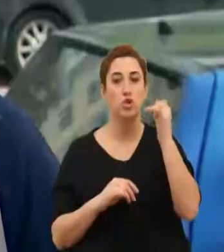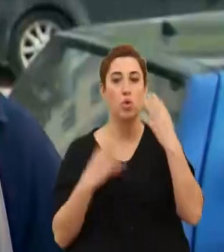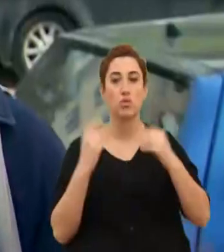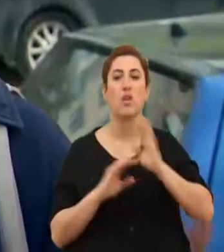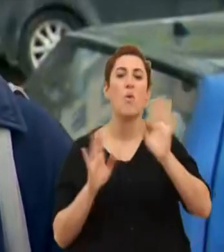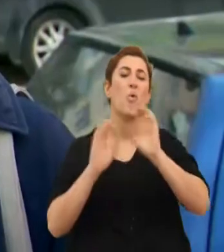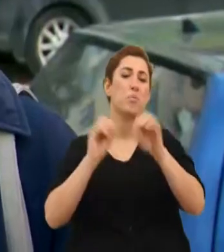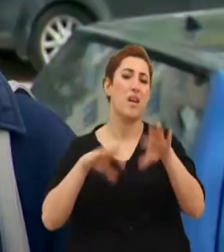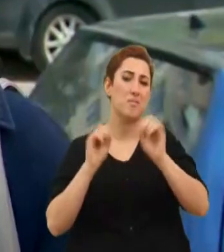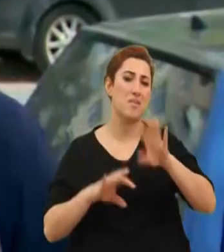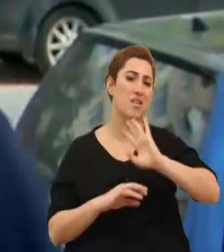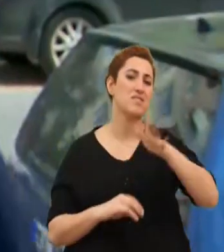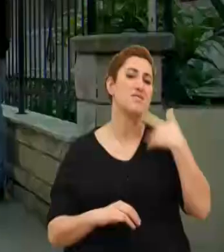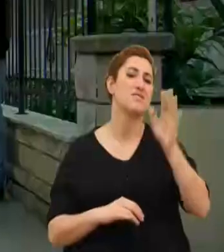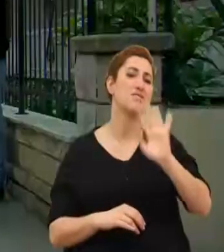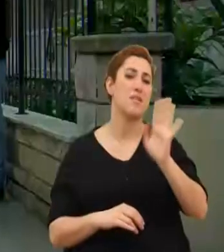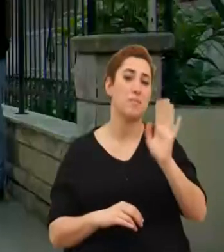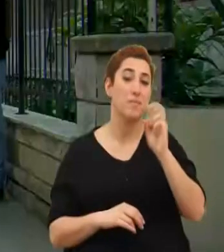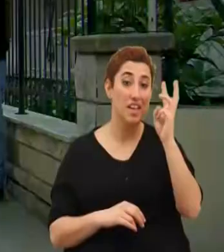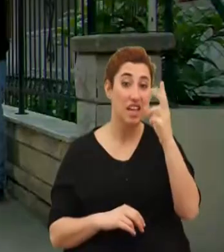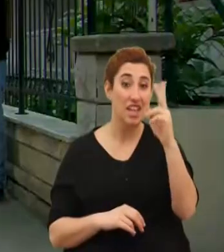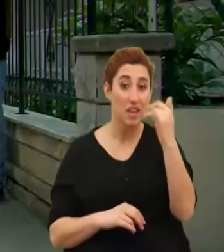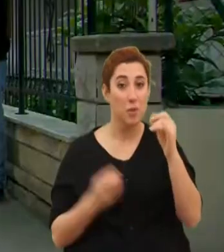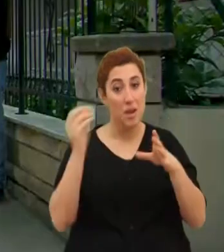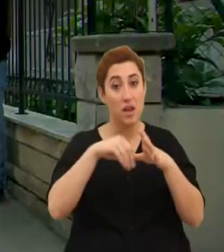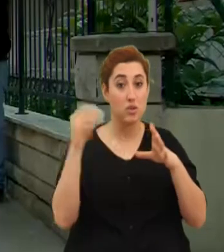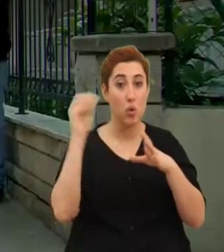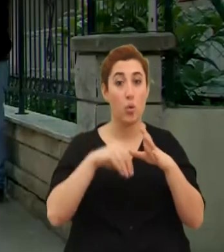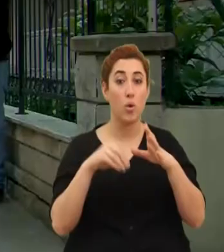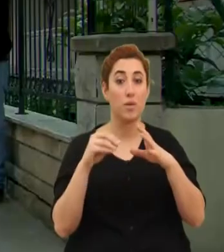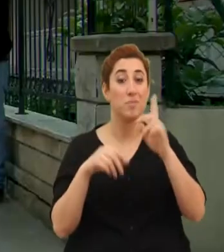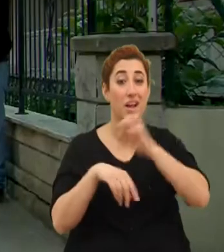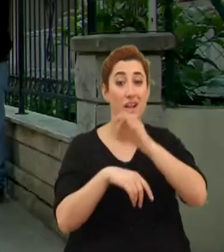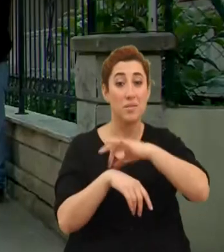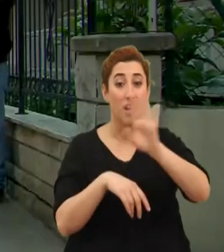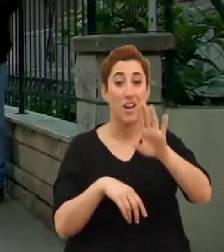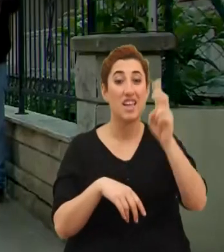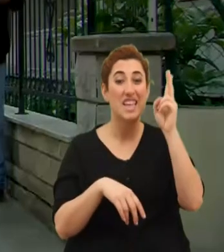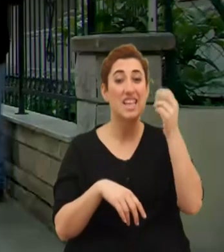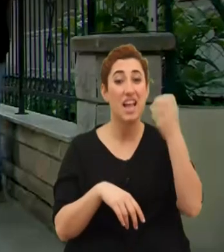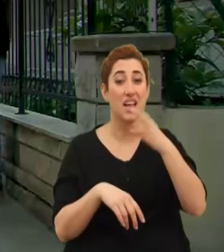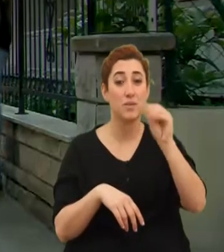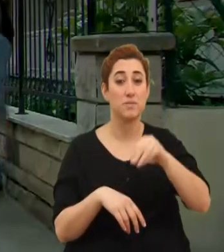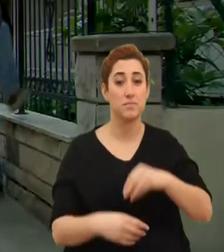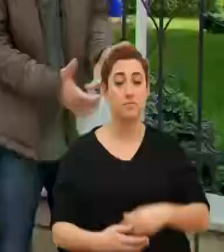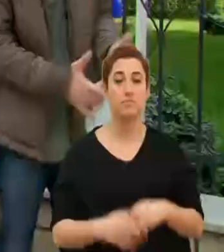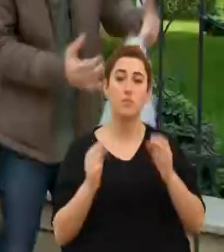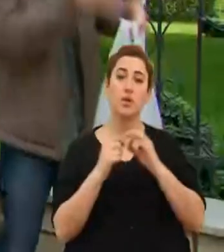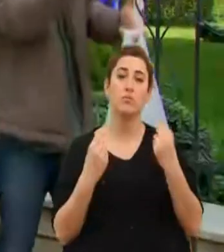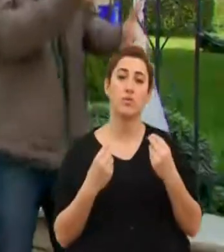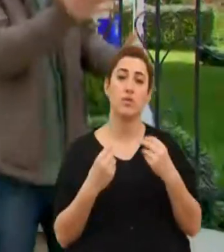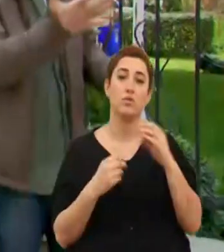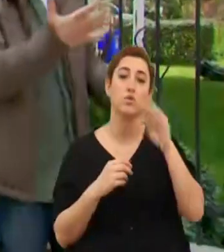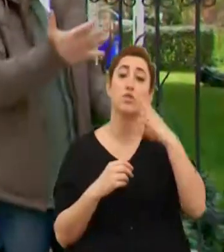olacak. Ay kalsın istemem. 2 kilo oldu biraz daha koyacağım. O bir dakika 2 tane daha. Burhan.